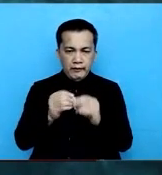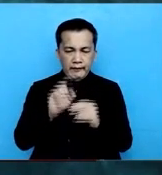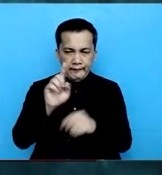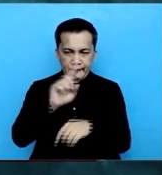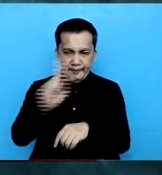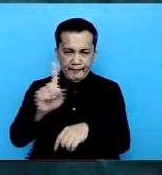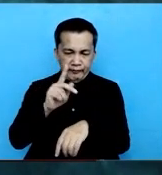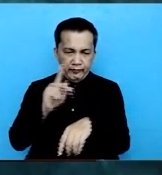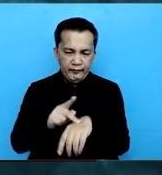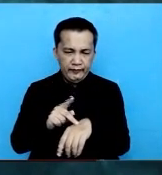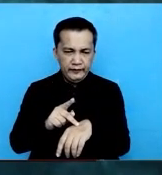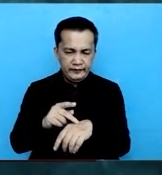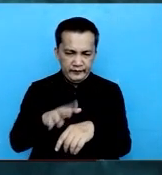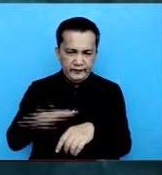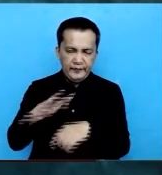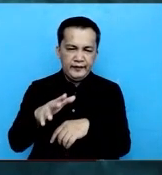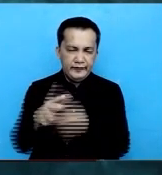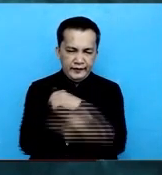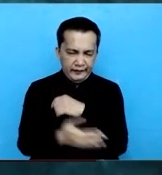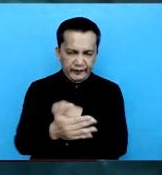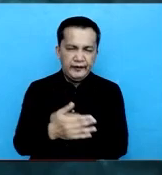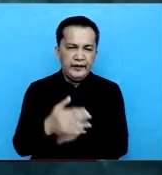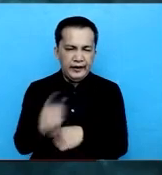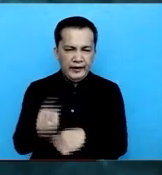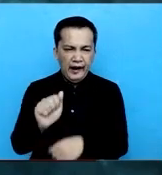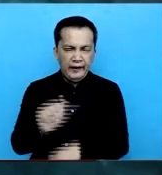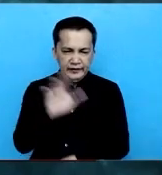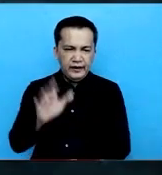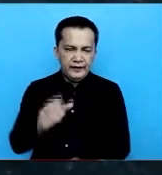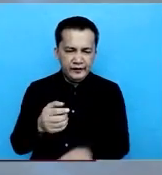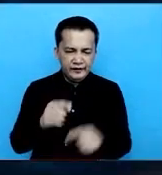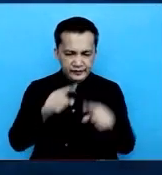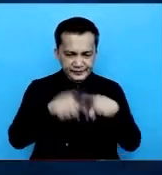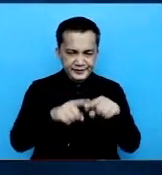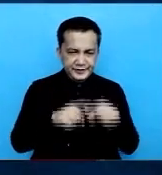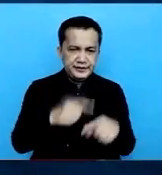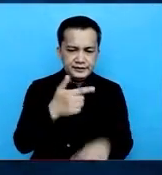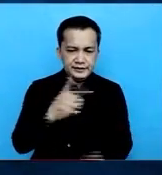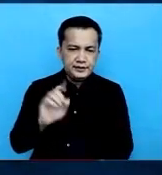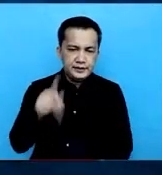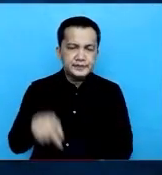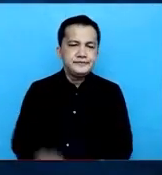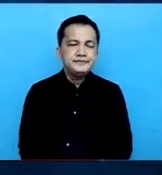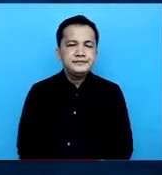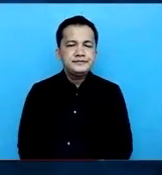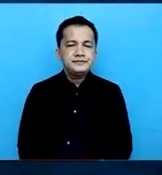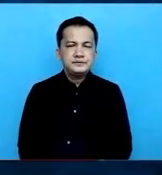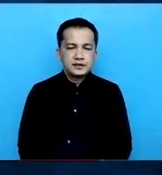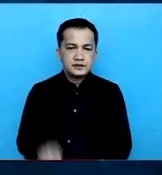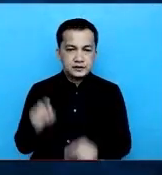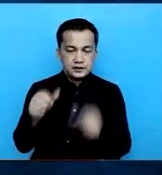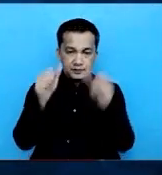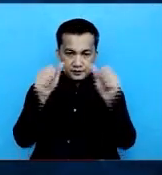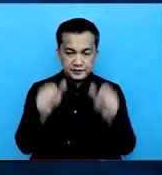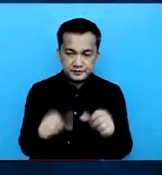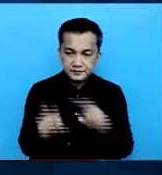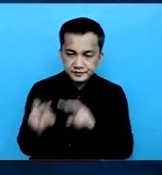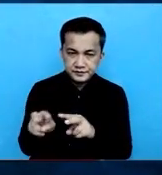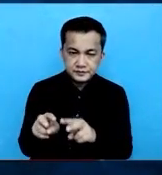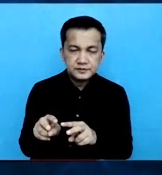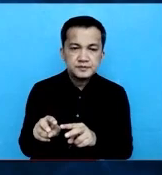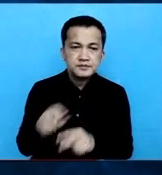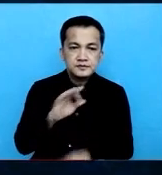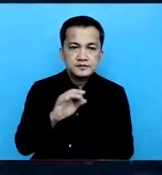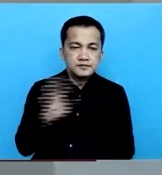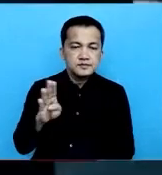Asya base sa Gross Domestic Product or GDP forecast. Ang nasabing post ay makikita rin sa official Facebook